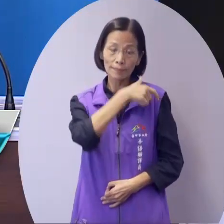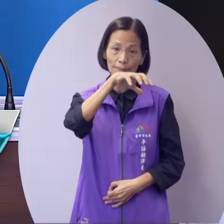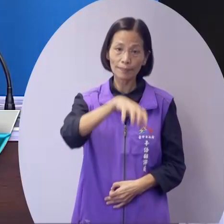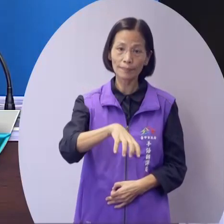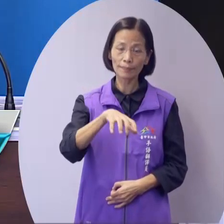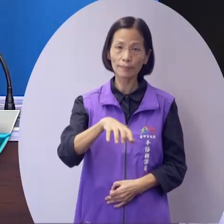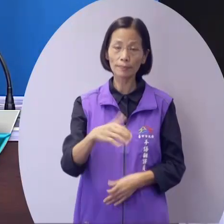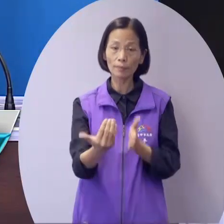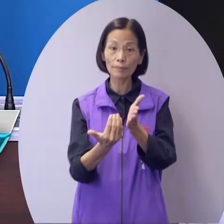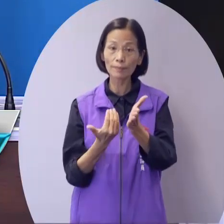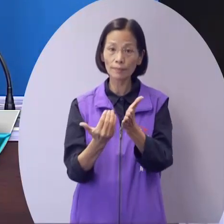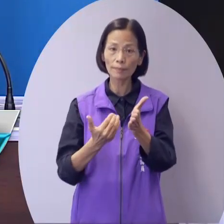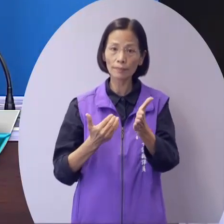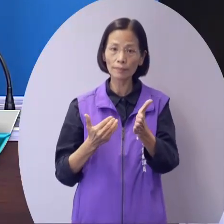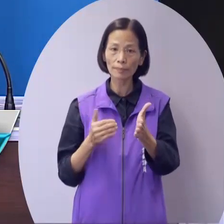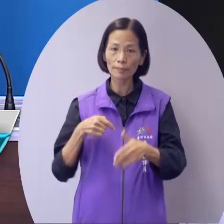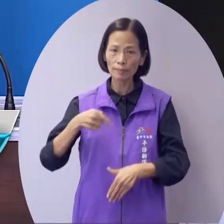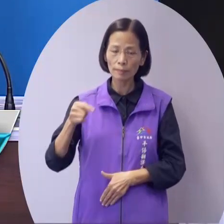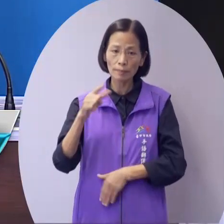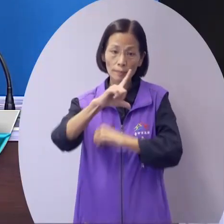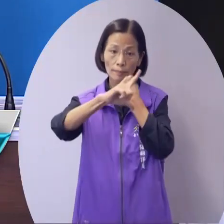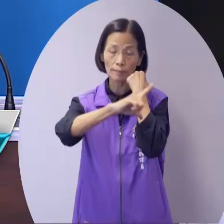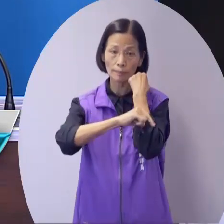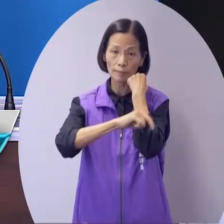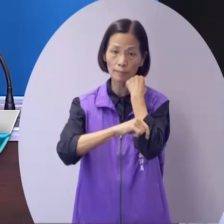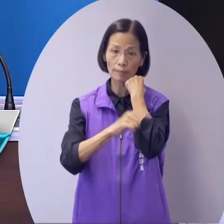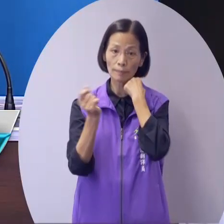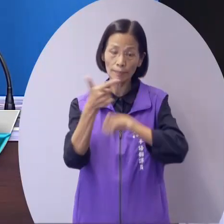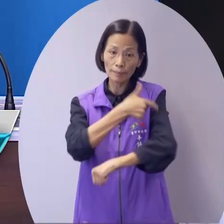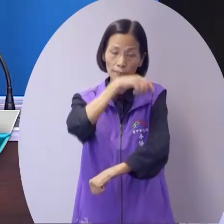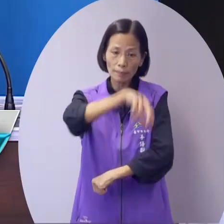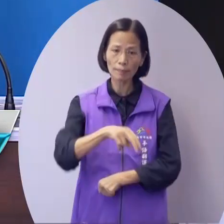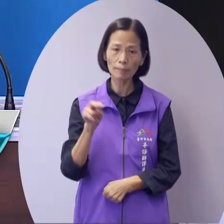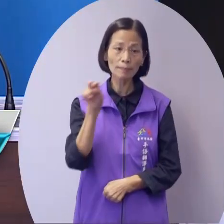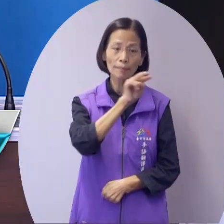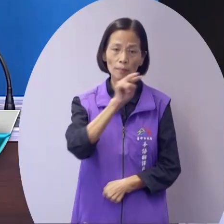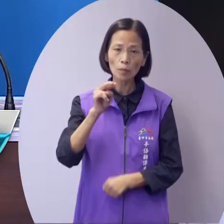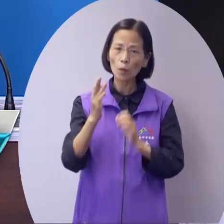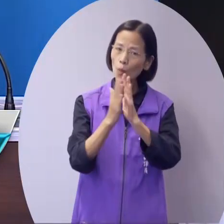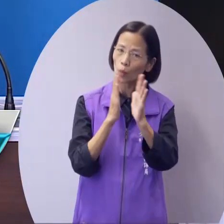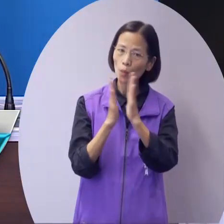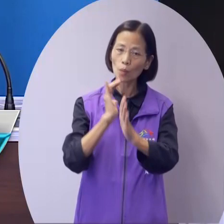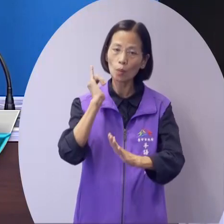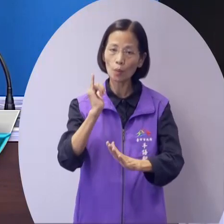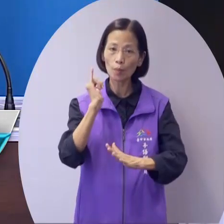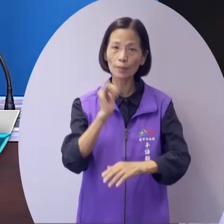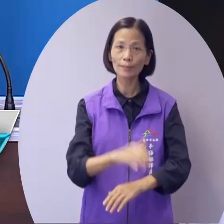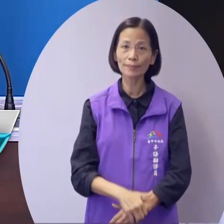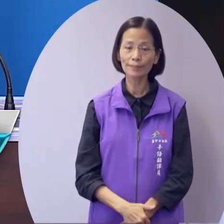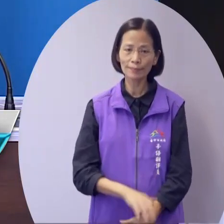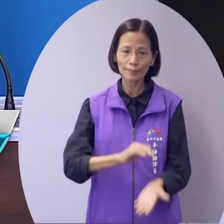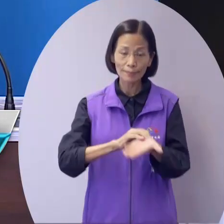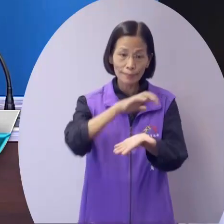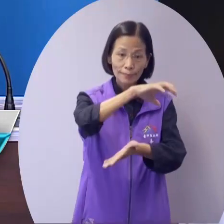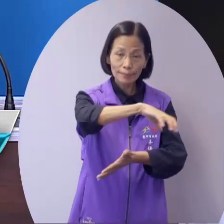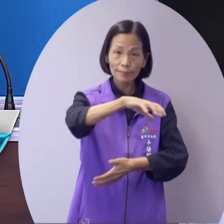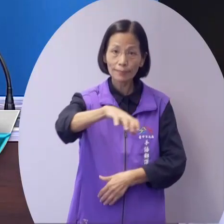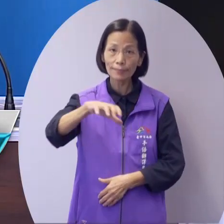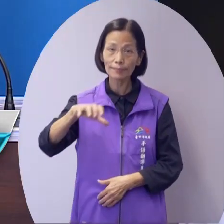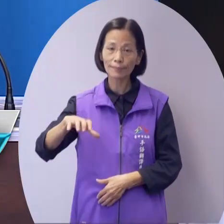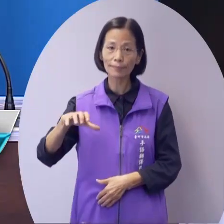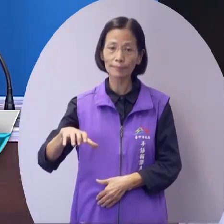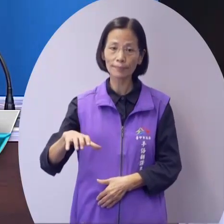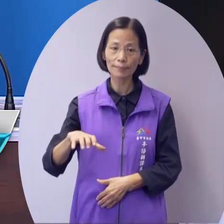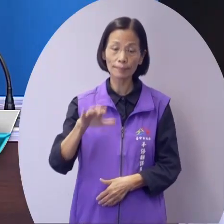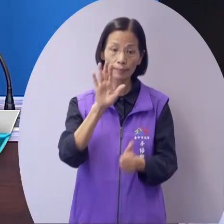站。我刚才到潭子的快打站去视察，秩序良好。那除了各医疗院所